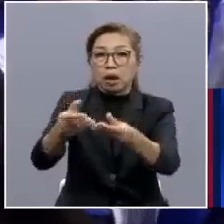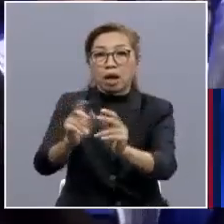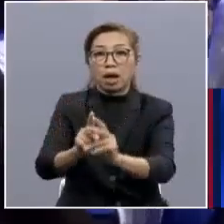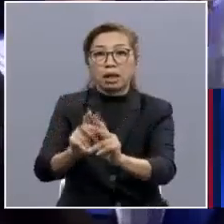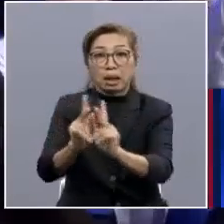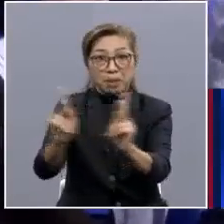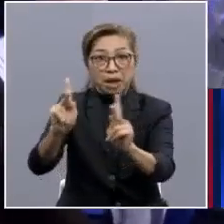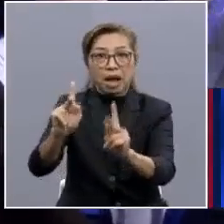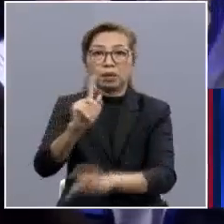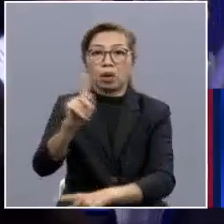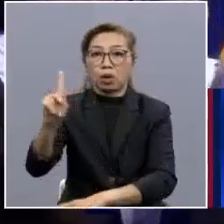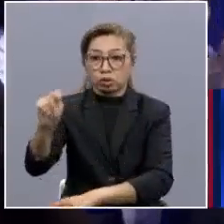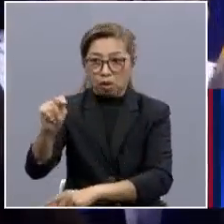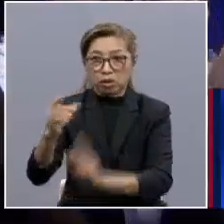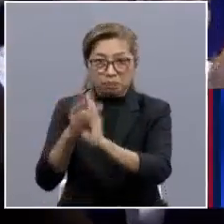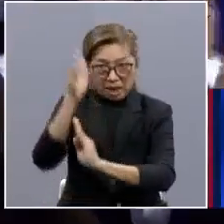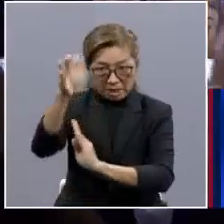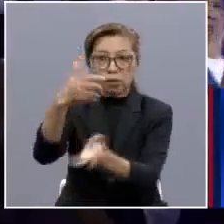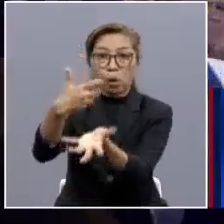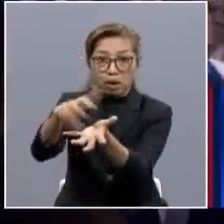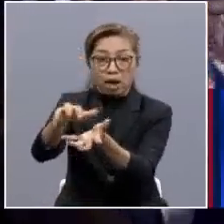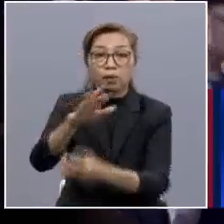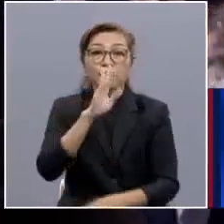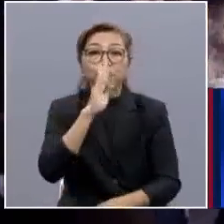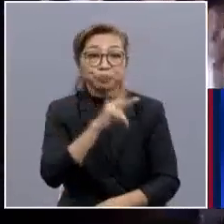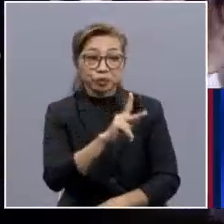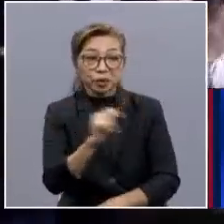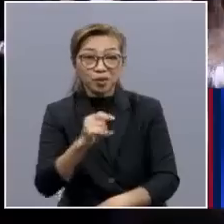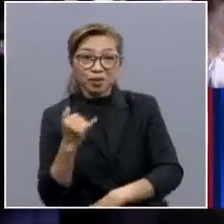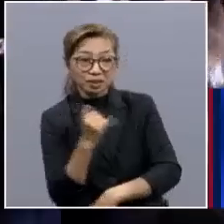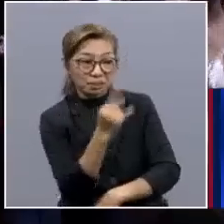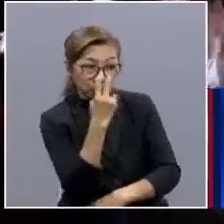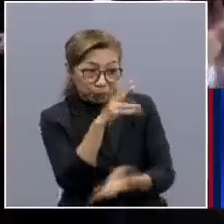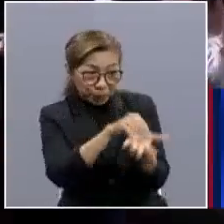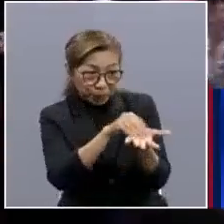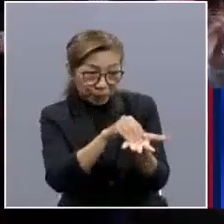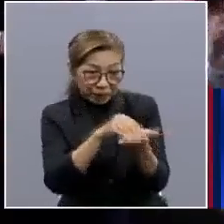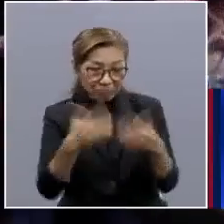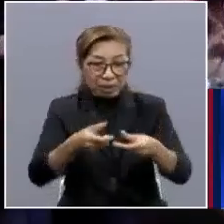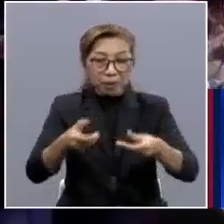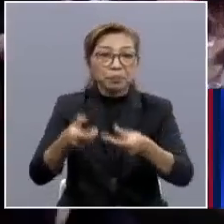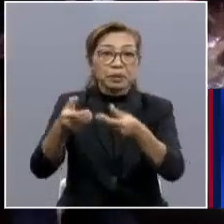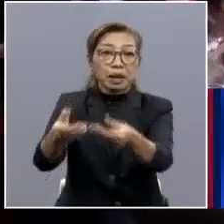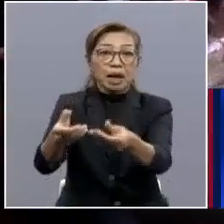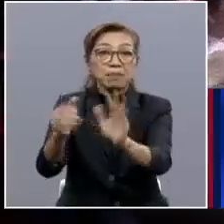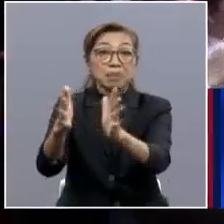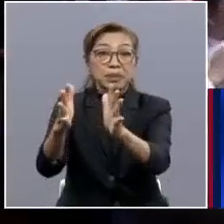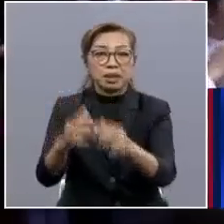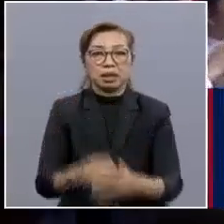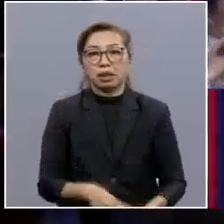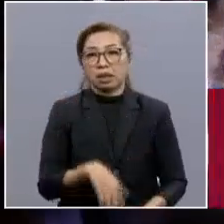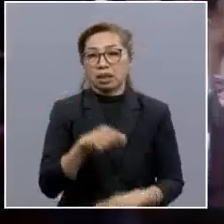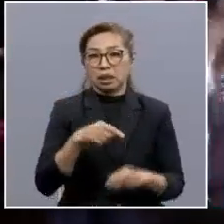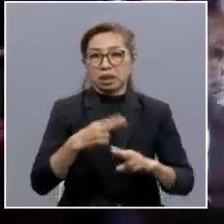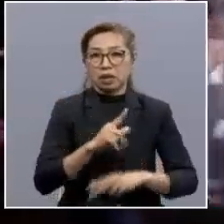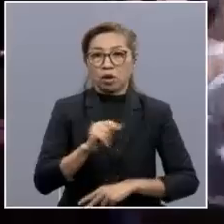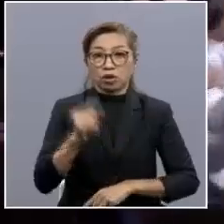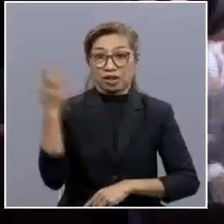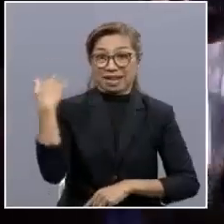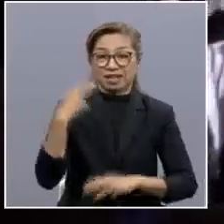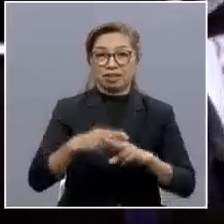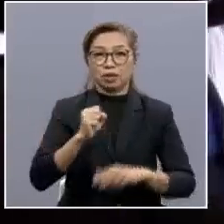ปดาห์หน้านะคะถ้าหากไม่มีการรายงานกลับมาอาจารย์สมชัยบอกว่าถ้าไม่มีคำตอบนะเดี๋ยวเจอกันเตรียมใจรับบ